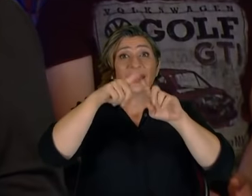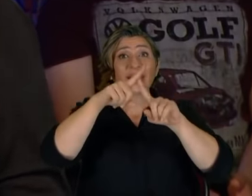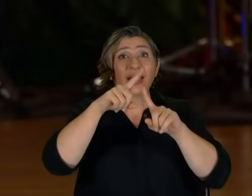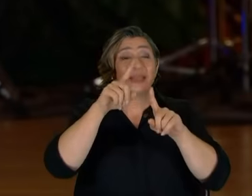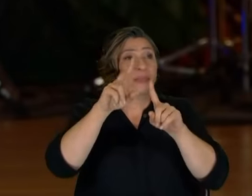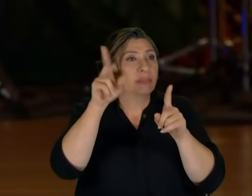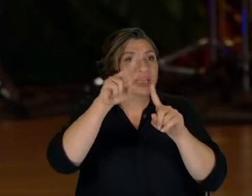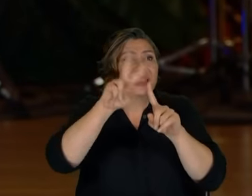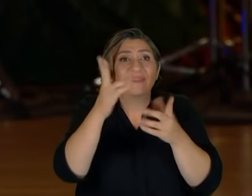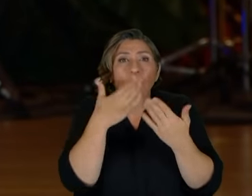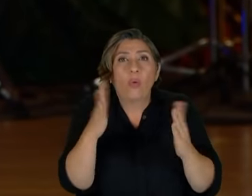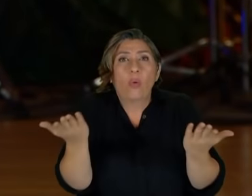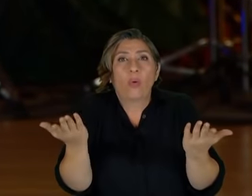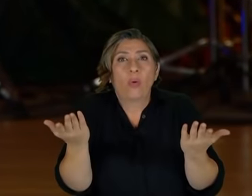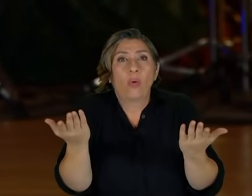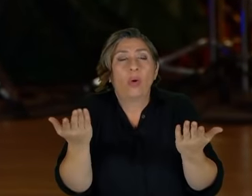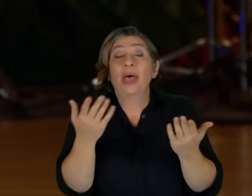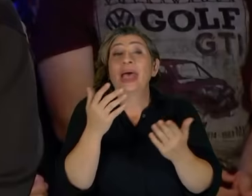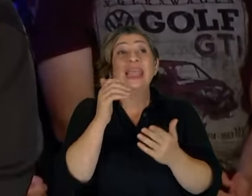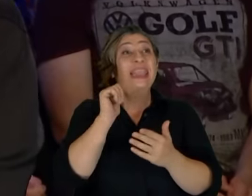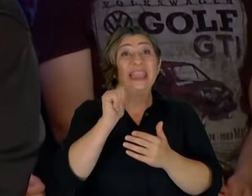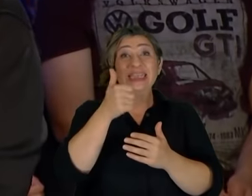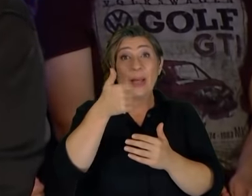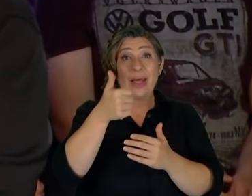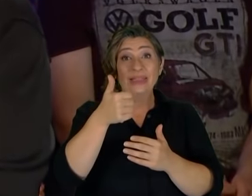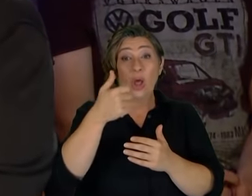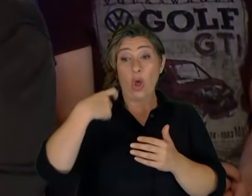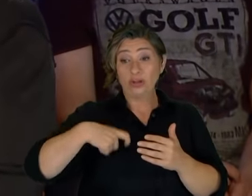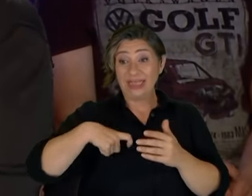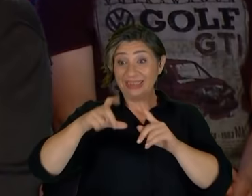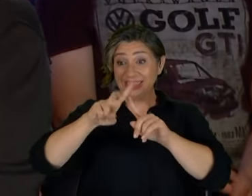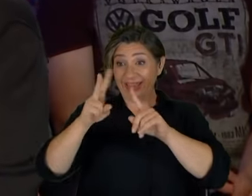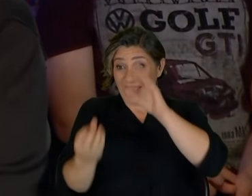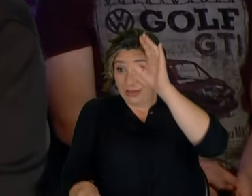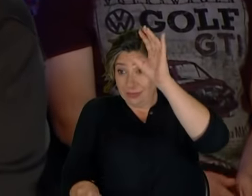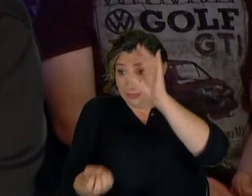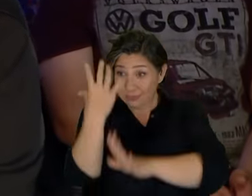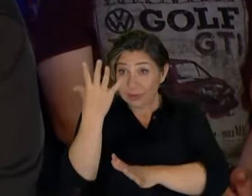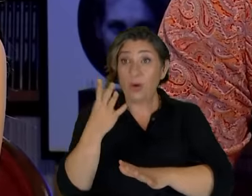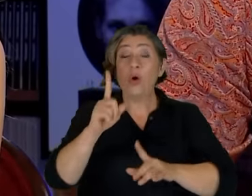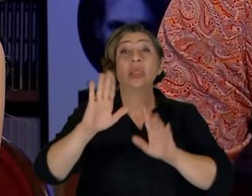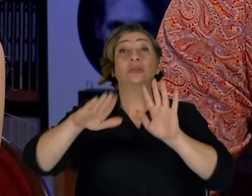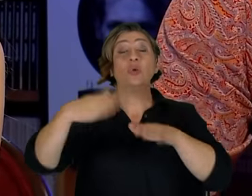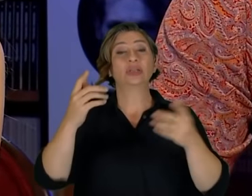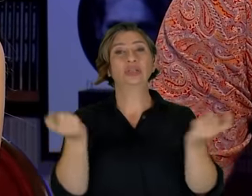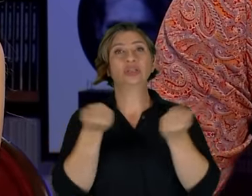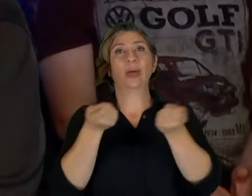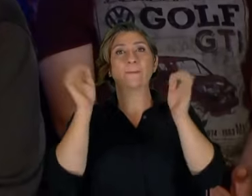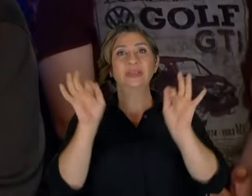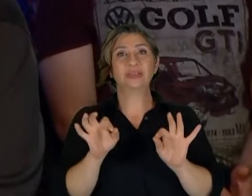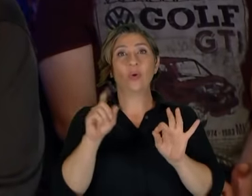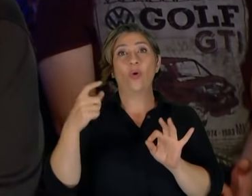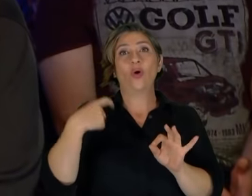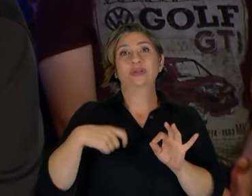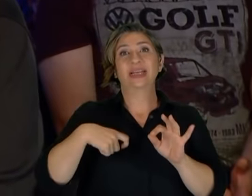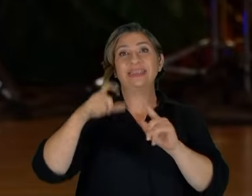yerde çalışmanıza olanak yok. Yok abi. Ne zaman ki özel kanallar açıldı, ondan sonra çalışmaya başladık. Orada da